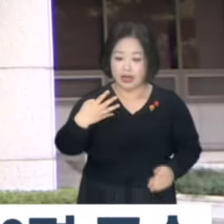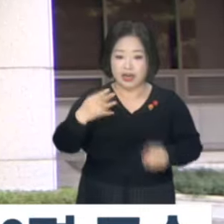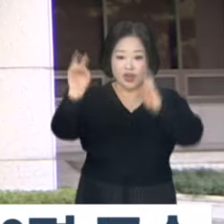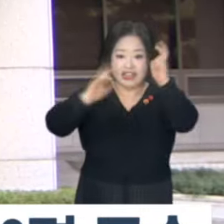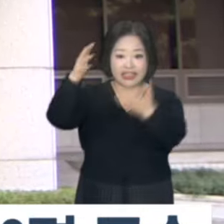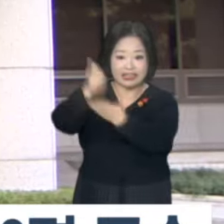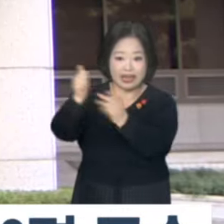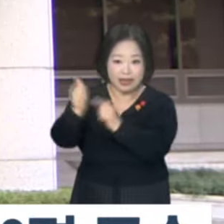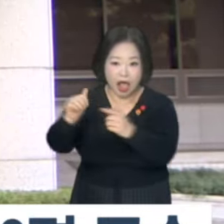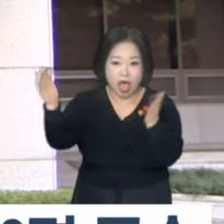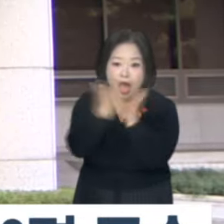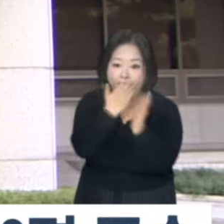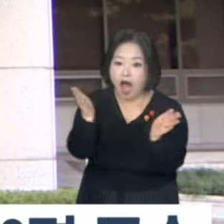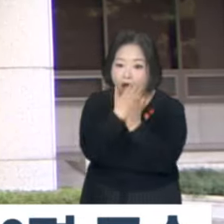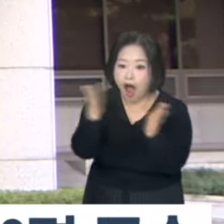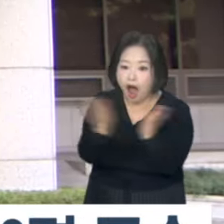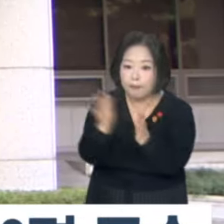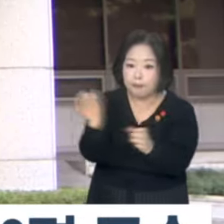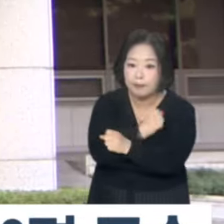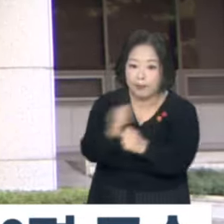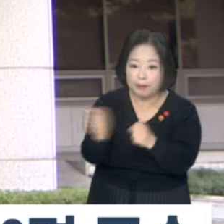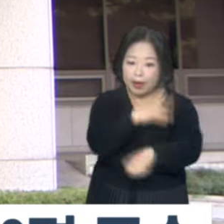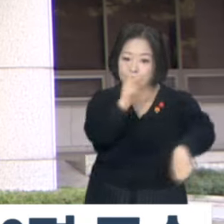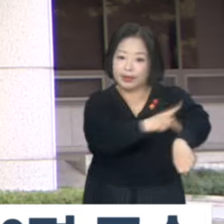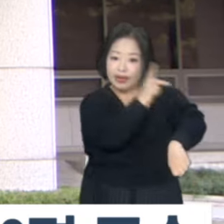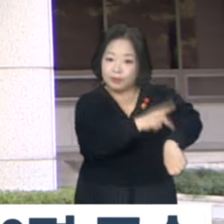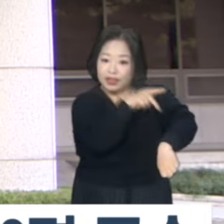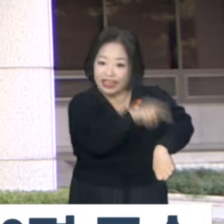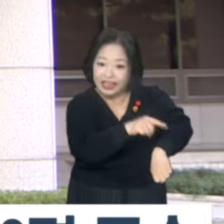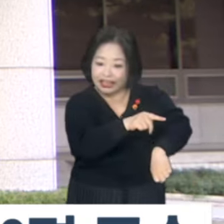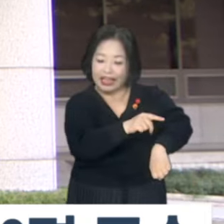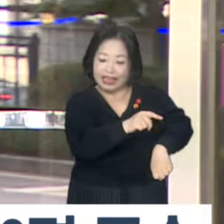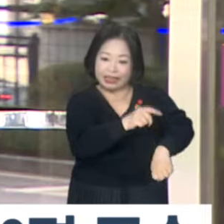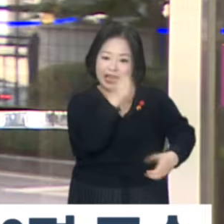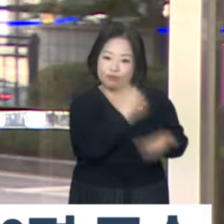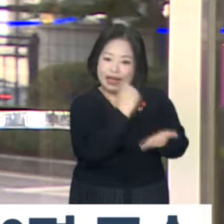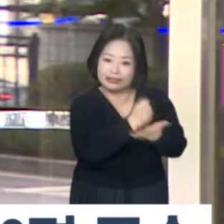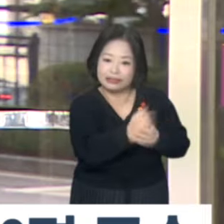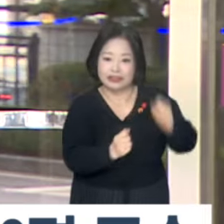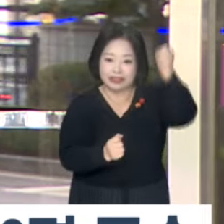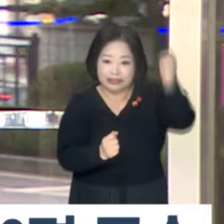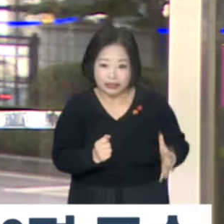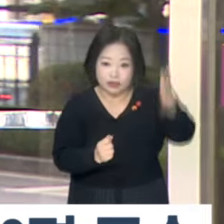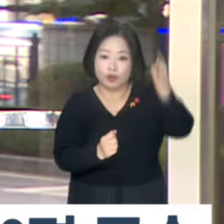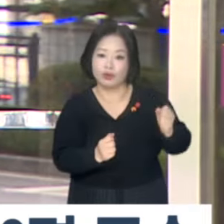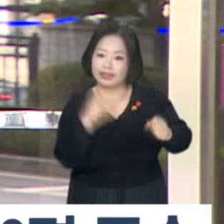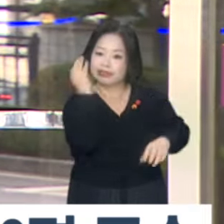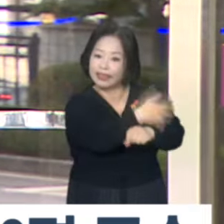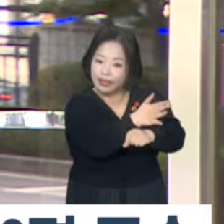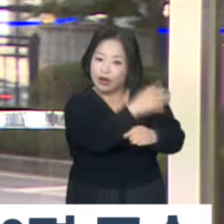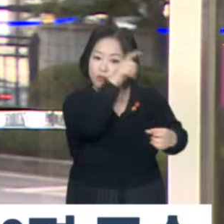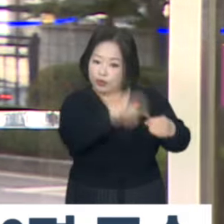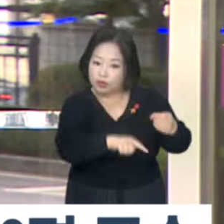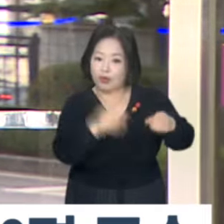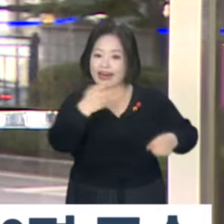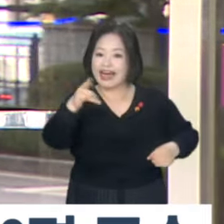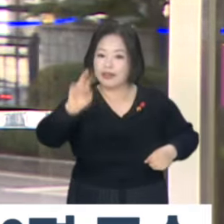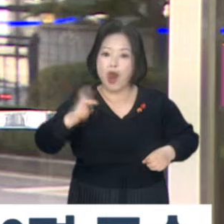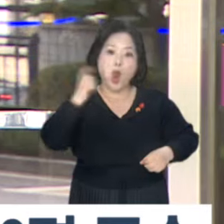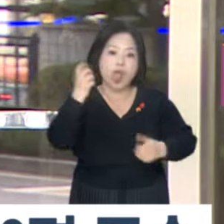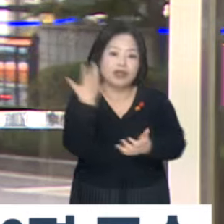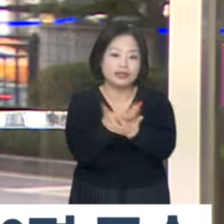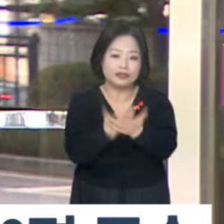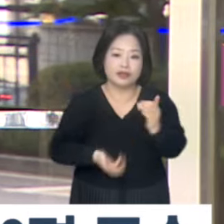공모해서 2018년 12월 필리핀에 있는 리조트 카지노를 인수한다는 명목으로 어 라임의 허위 자료를